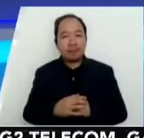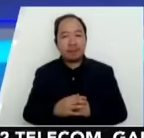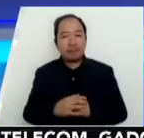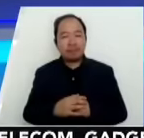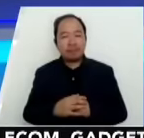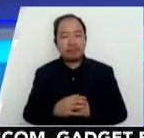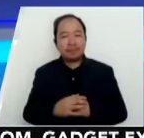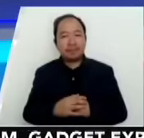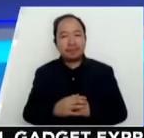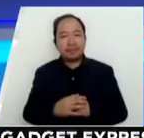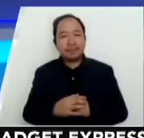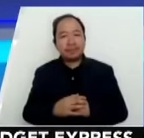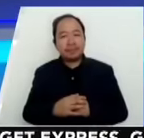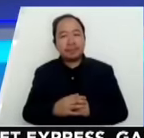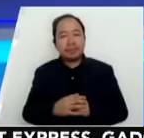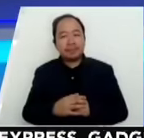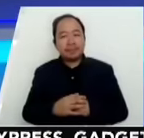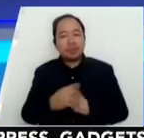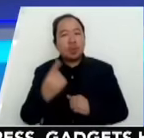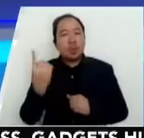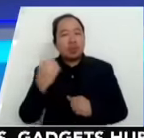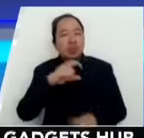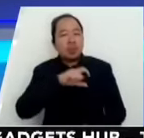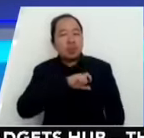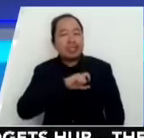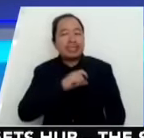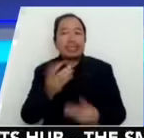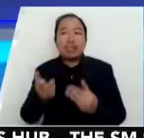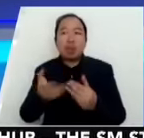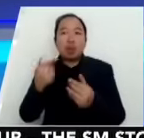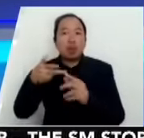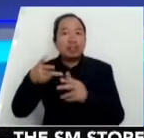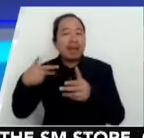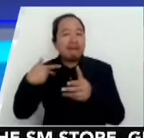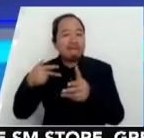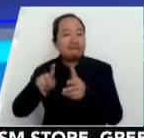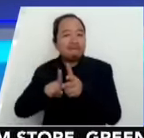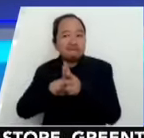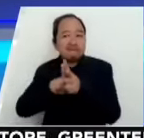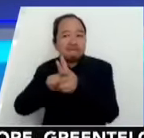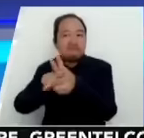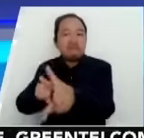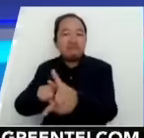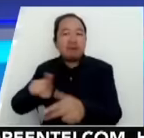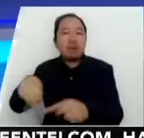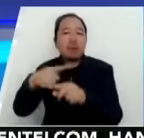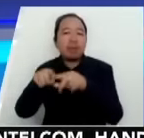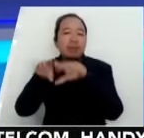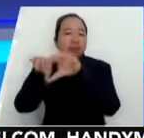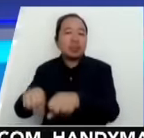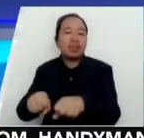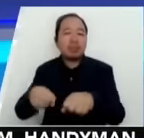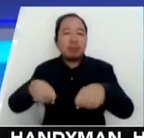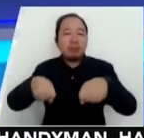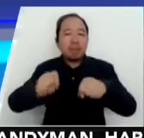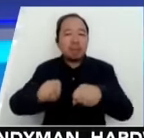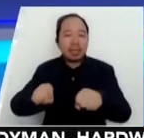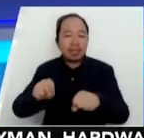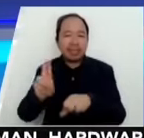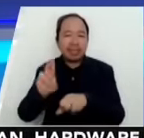Muntik makaladkad ang isang enforcer na mauwi sa habulan ang paninita nila sa mga motrisang dumadaan sa EDSA busway kahit